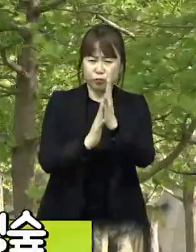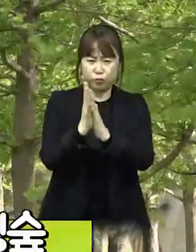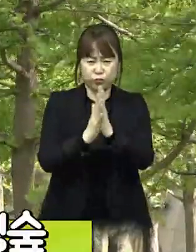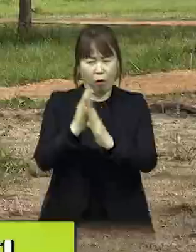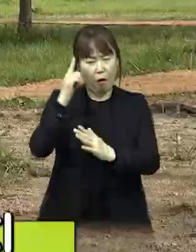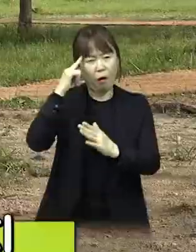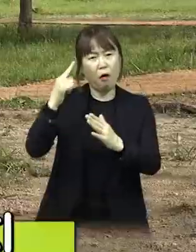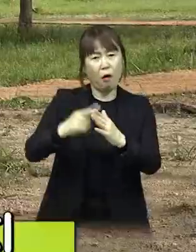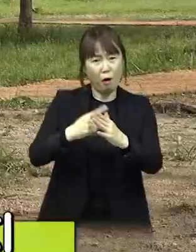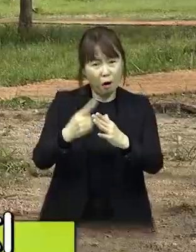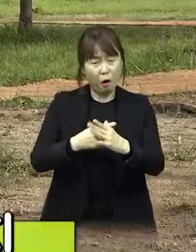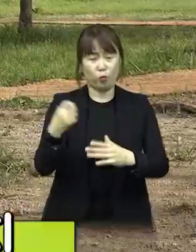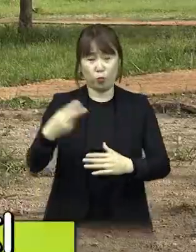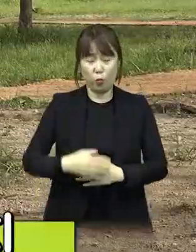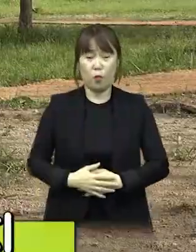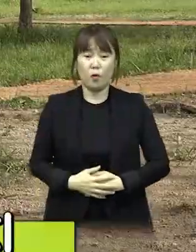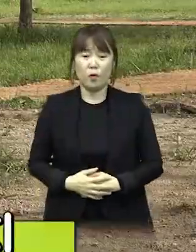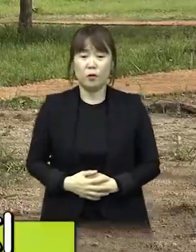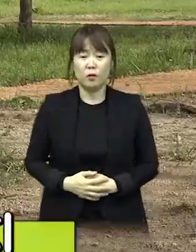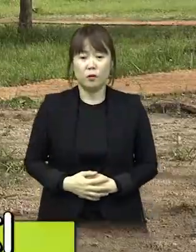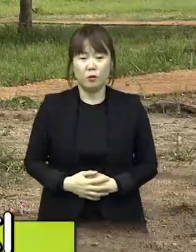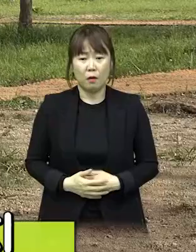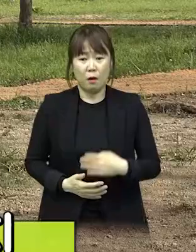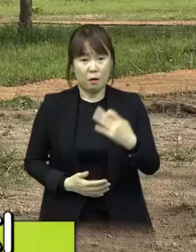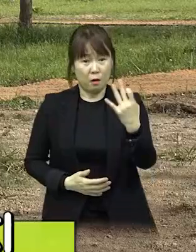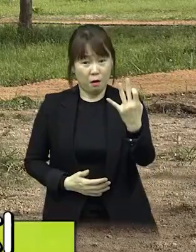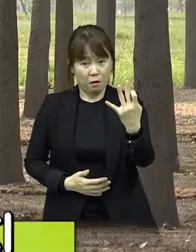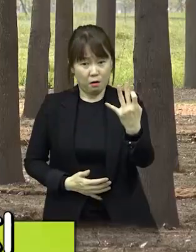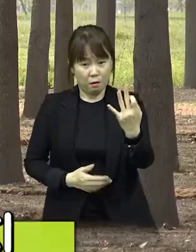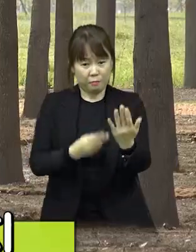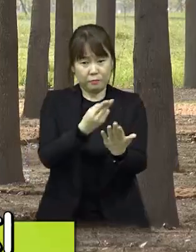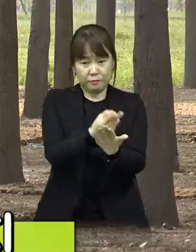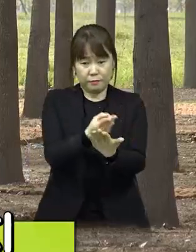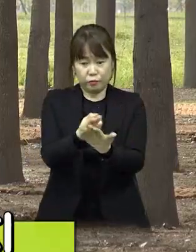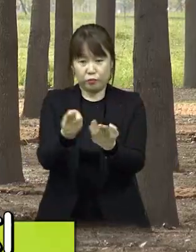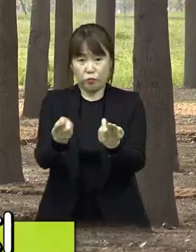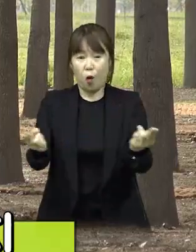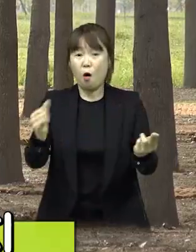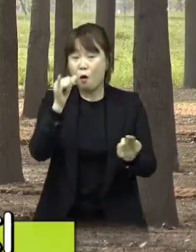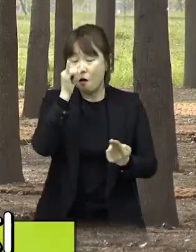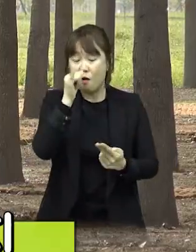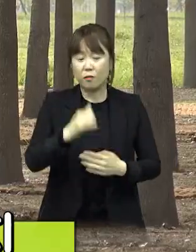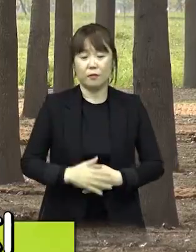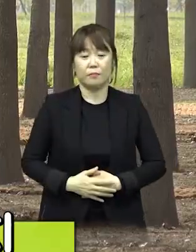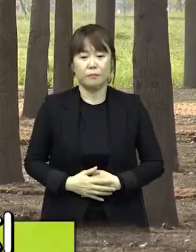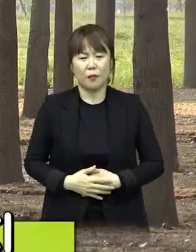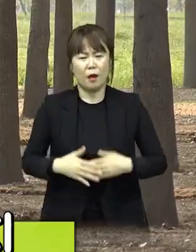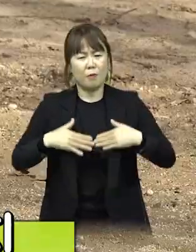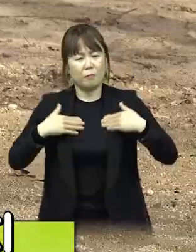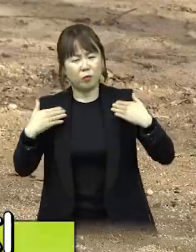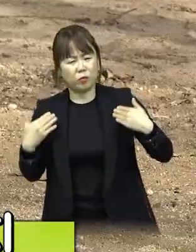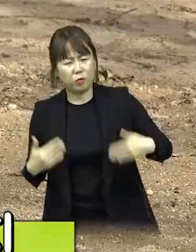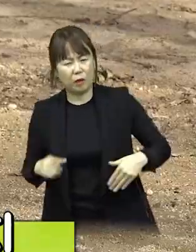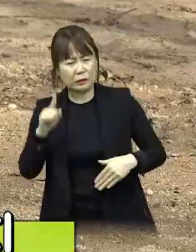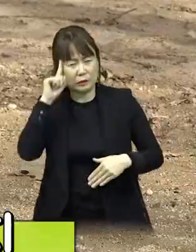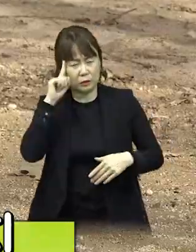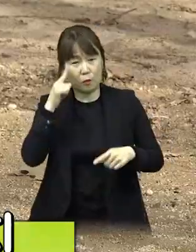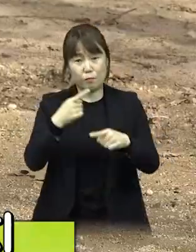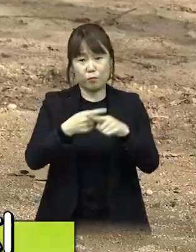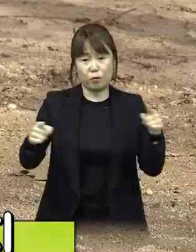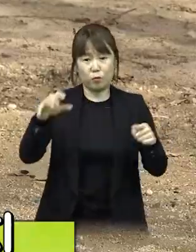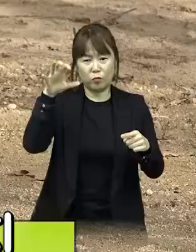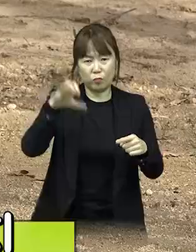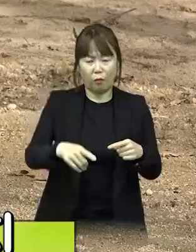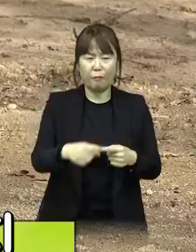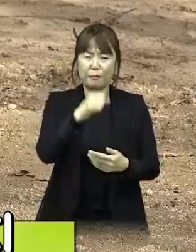수 있는데요. 14개의 선베드가 설치되어 있어 나른한 몸을 달랠 수 있습니다. 대황 참나무